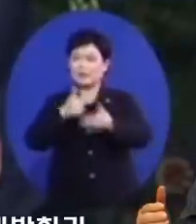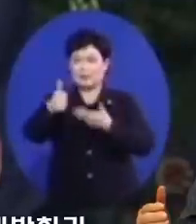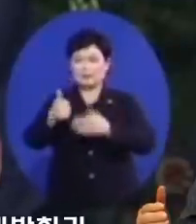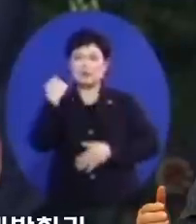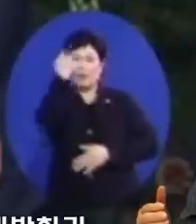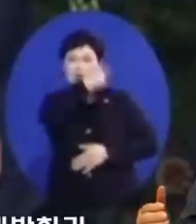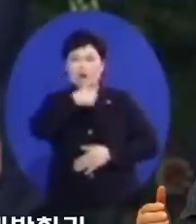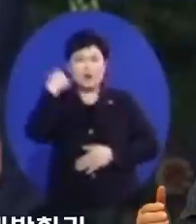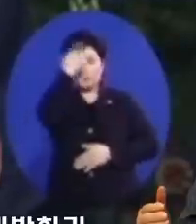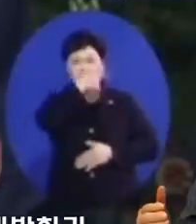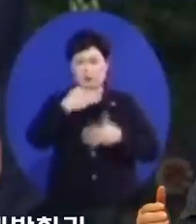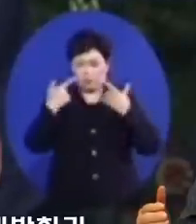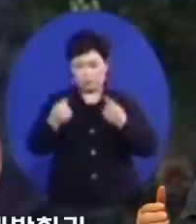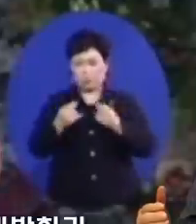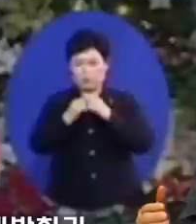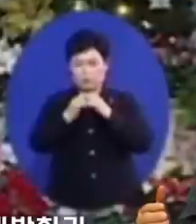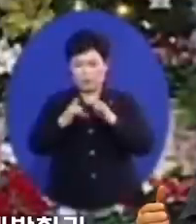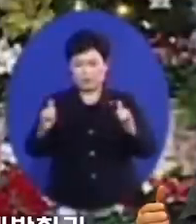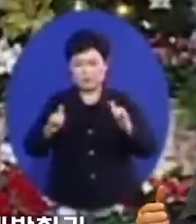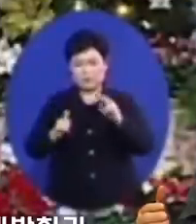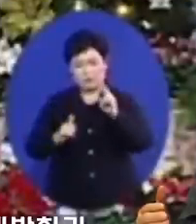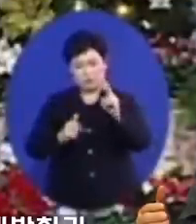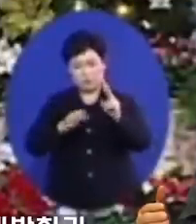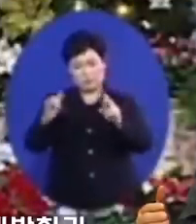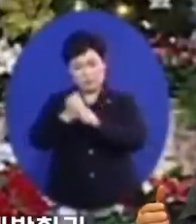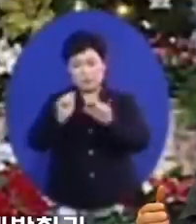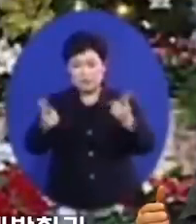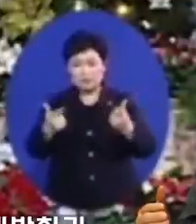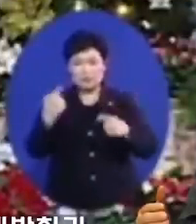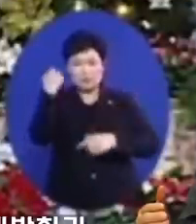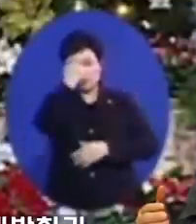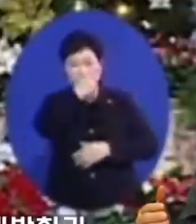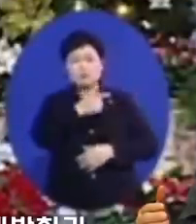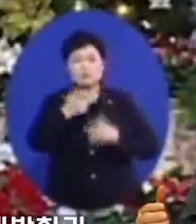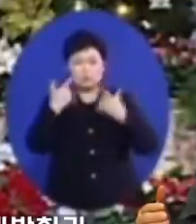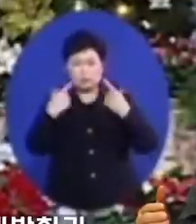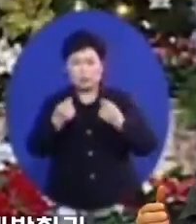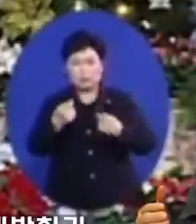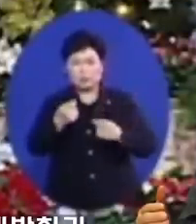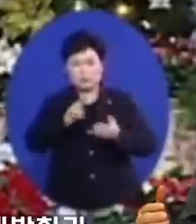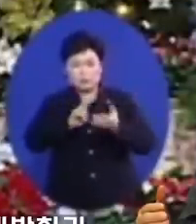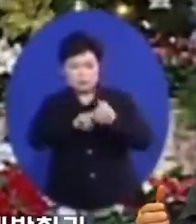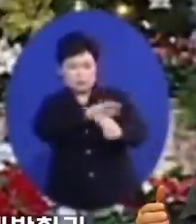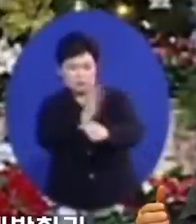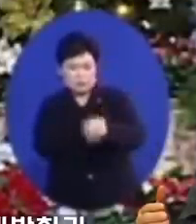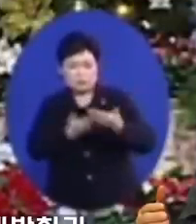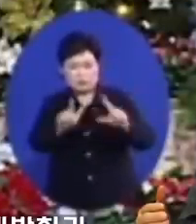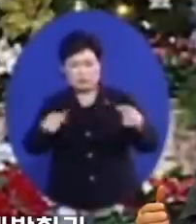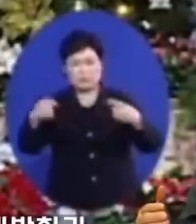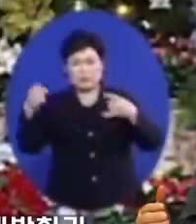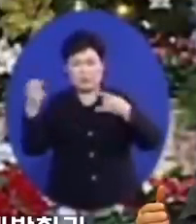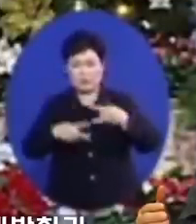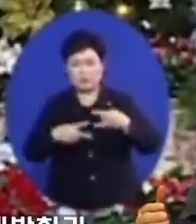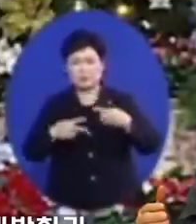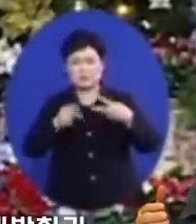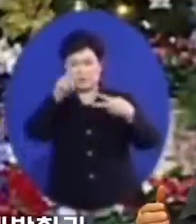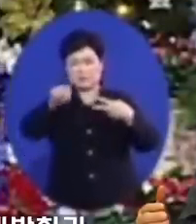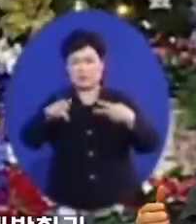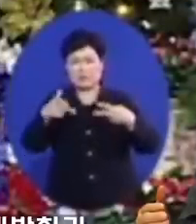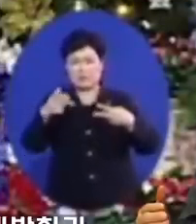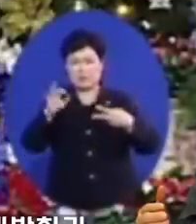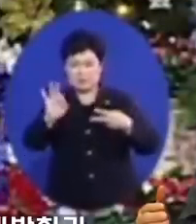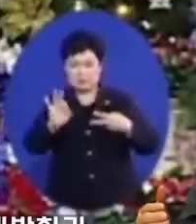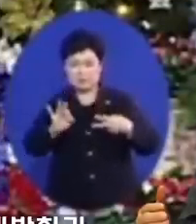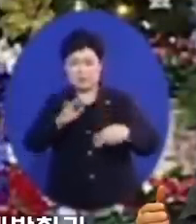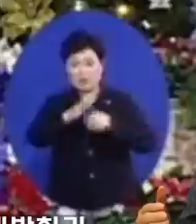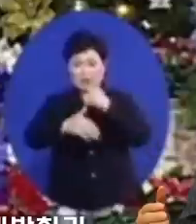얼굴이 똑같은 두 사람을 짓지 않은 것처럼 똑같은 잠재 능력을 주지는 않았습니다. 에베소 2장 10절에 우리는 그가 만드신